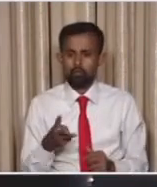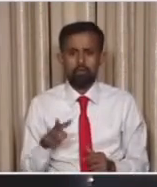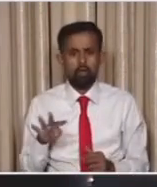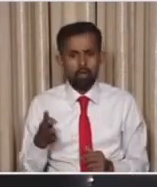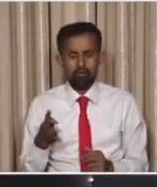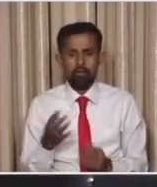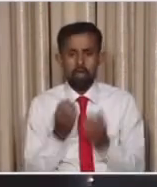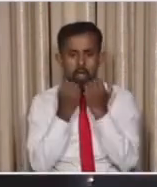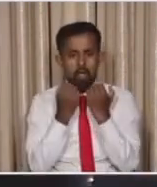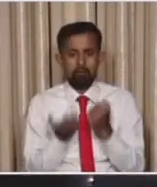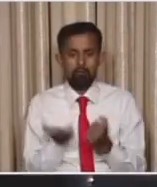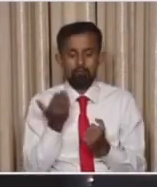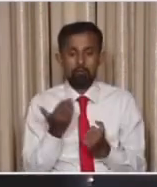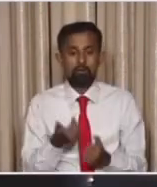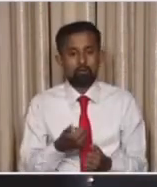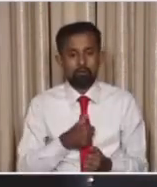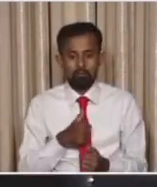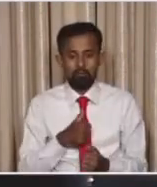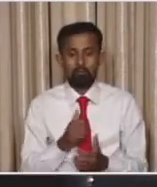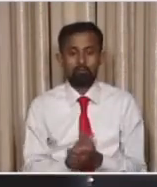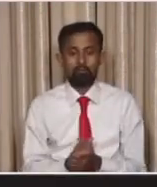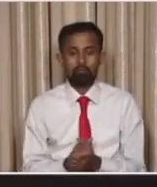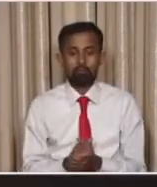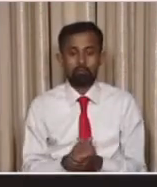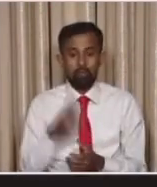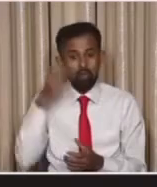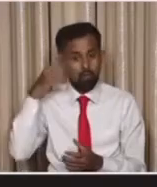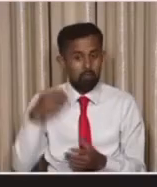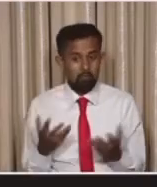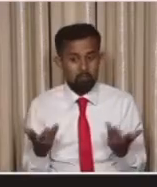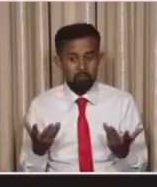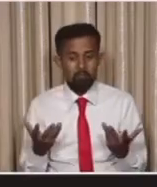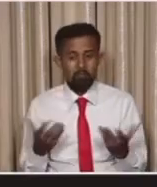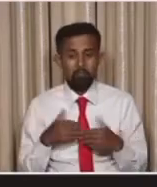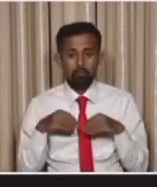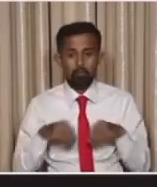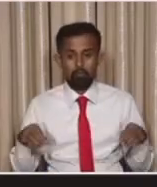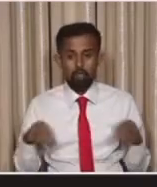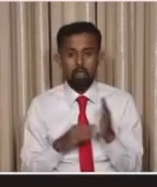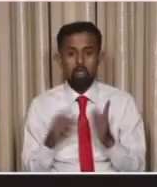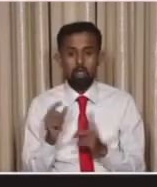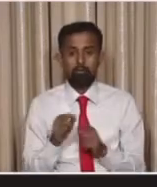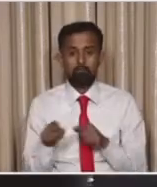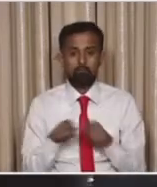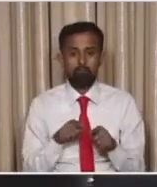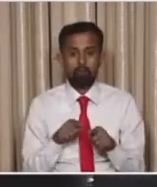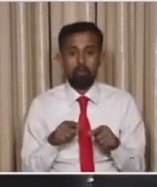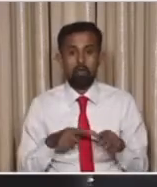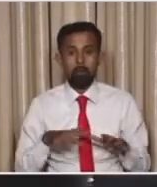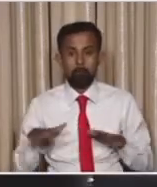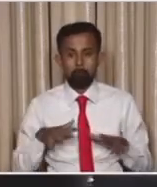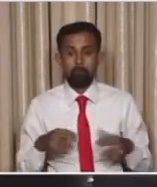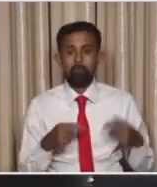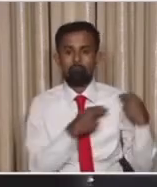හරි බඩිරුම් යනවා නම් මම කෘෂිකර්ම අමාත්‍යවරයා කැමතියක් තියෙනවා. හැබැයි මම අමතක කරන්න බෑ මම කෘෂිකර්ම අමාත්‍යවරයා විදිය වගේම පස් සම්පත්